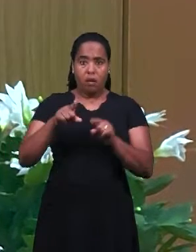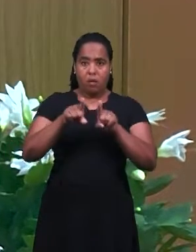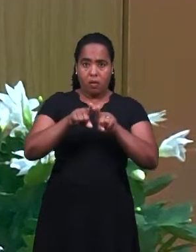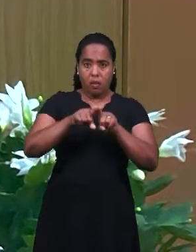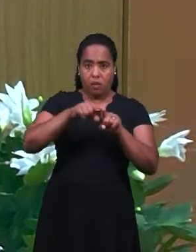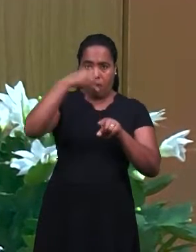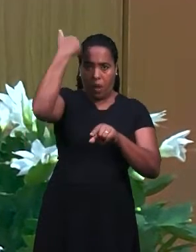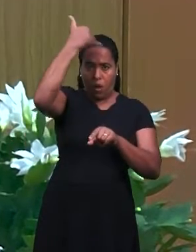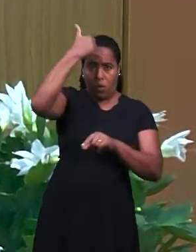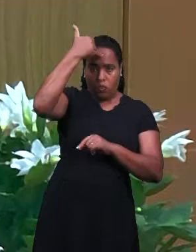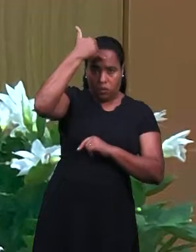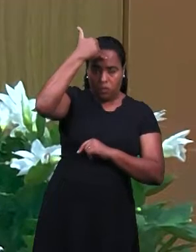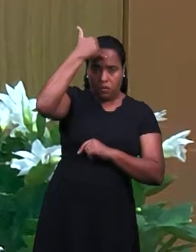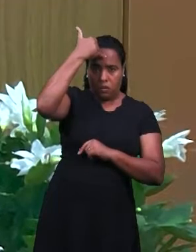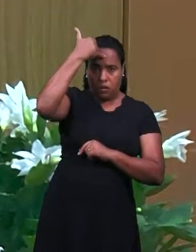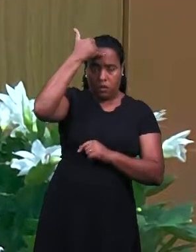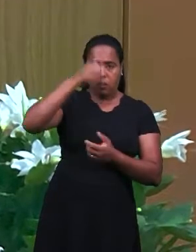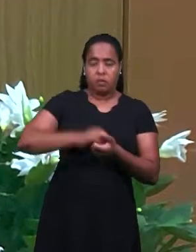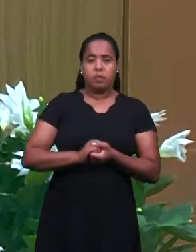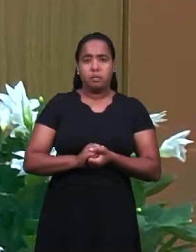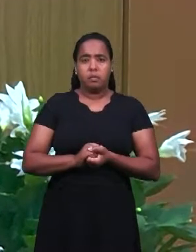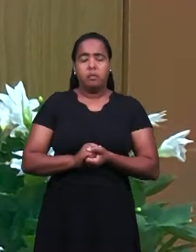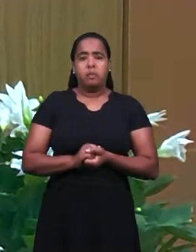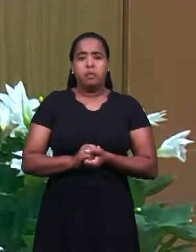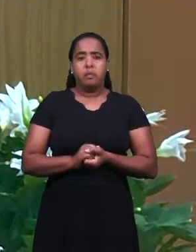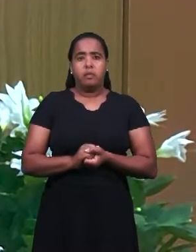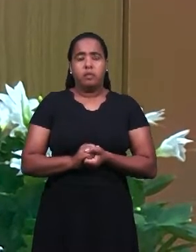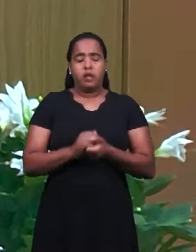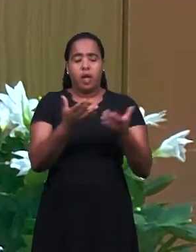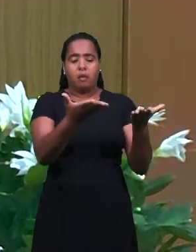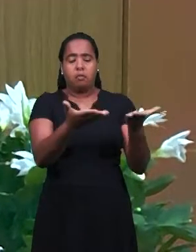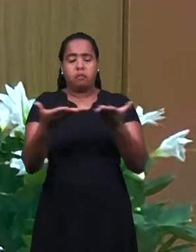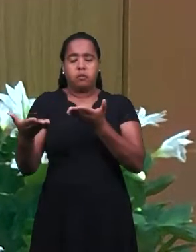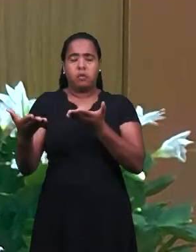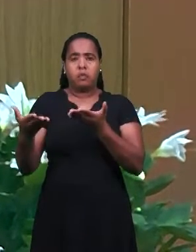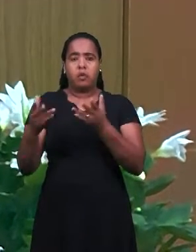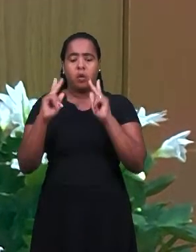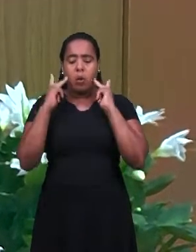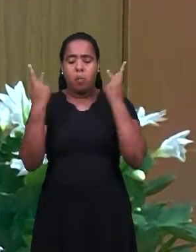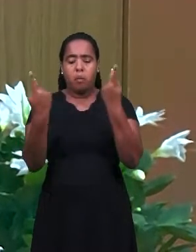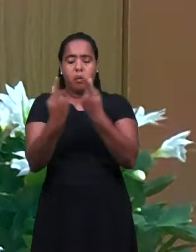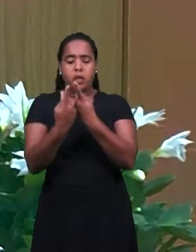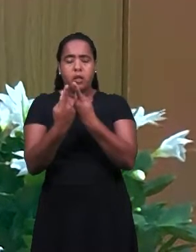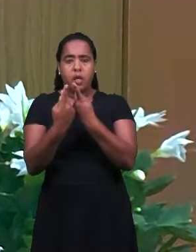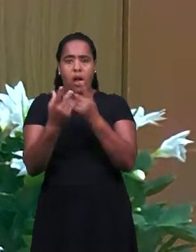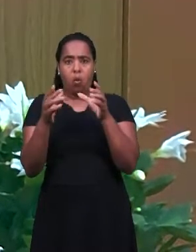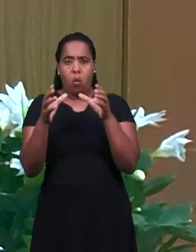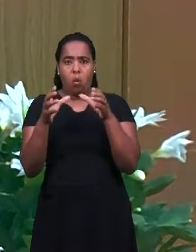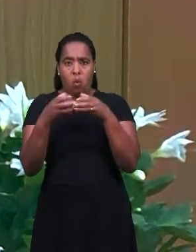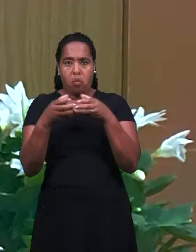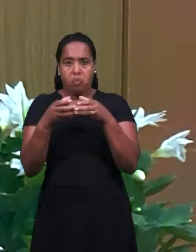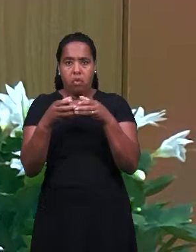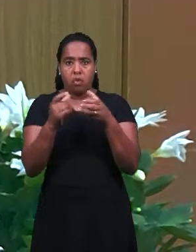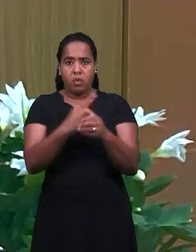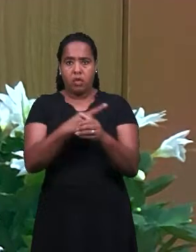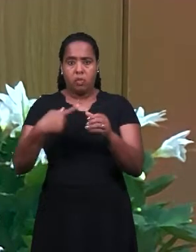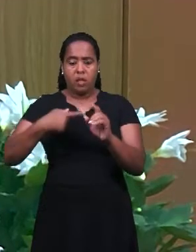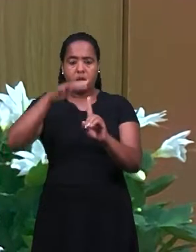501 пастора, которые были рукоположены 2 недели назад с возложением рук